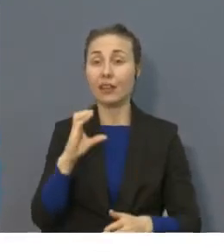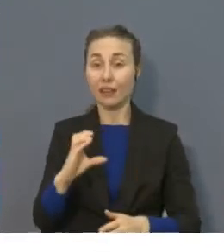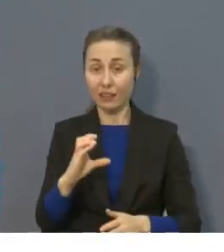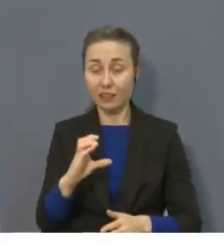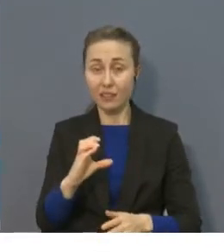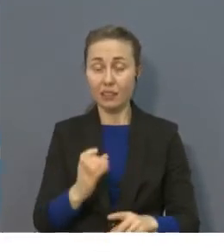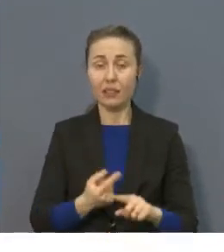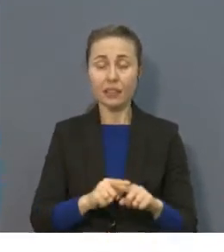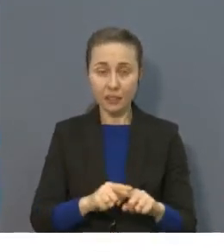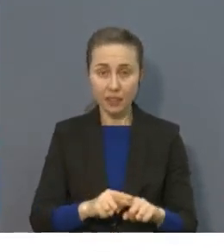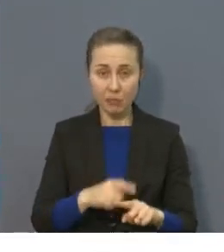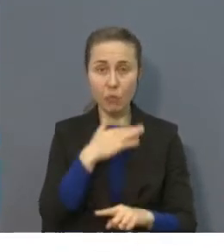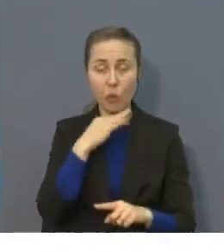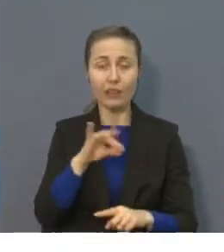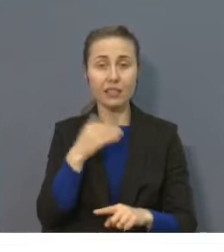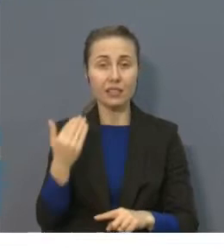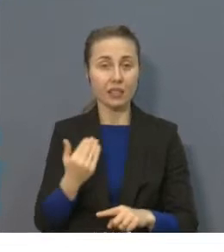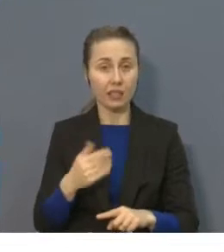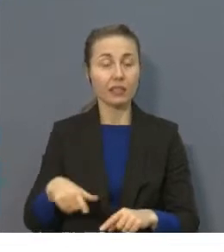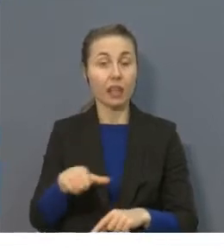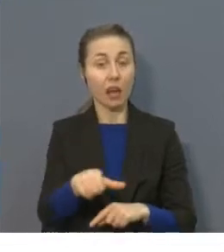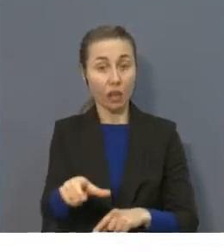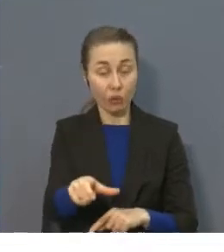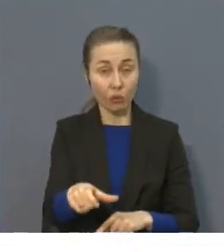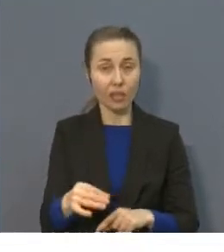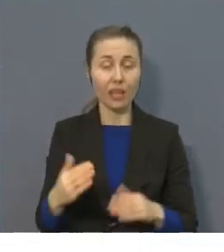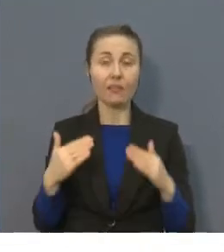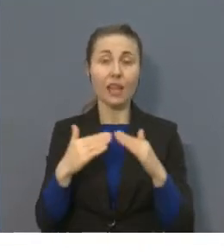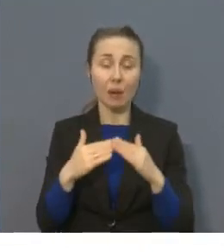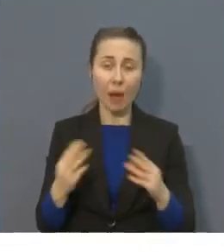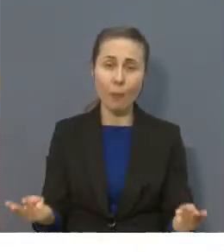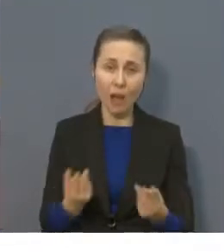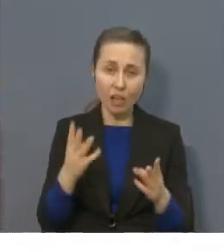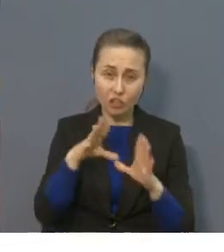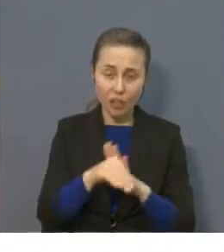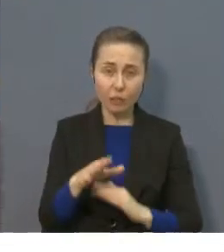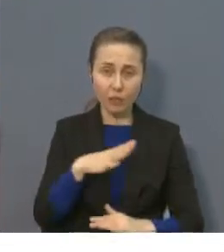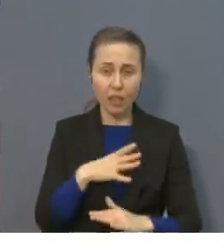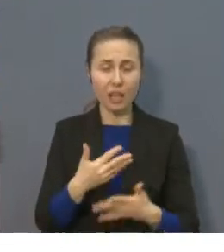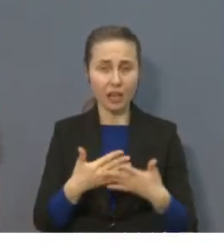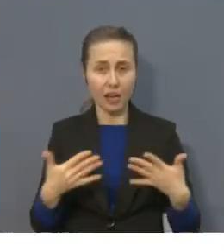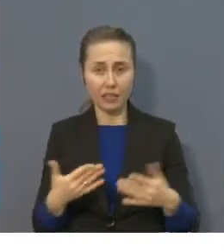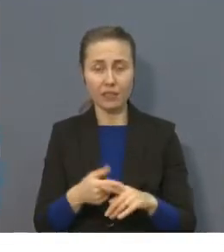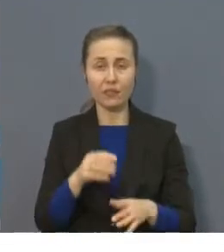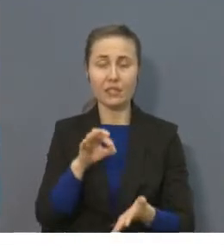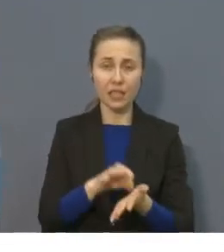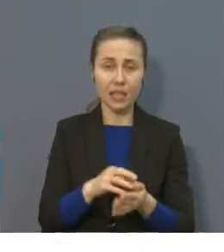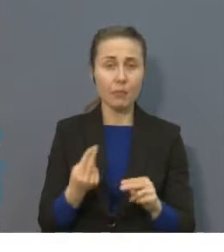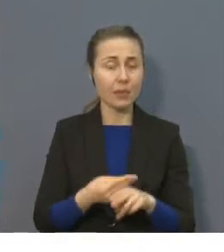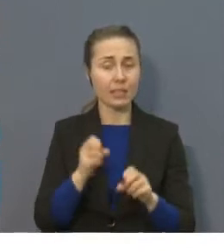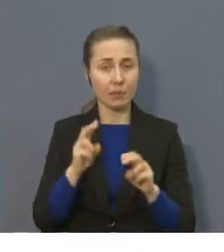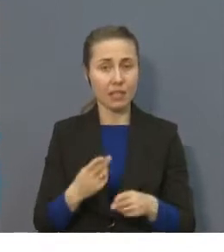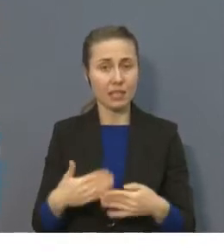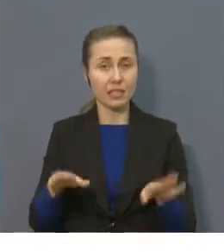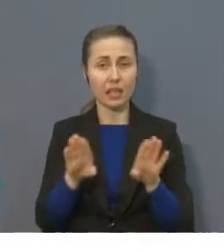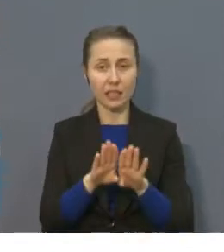27 төтенше жағдай тіркелді. Оның 2-і табиғи, 25-і техногенді сипатты. Төтенше жағдай департаментінің бөлімшелері